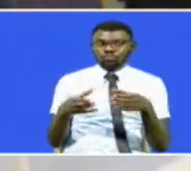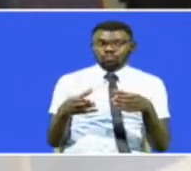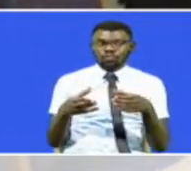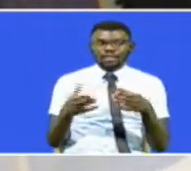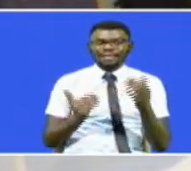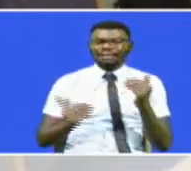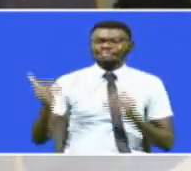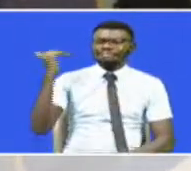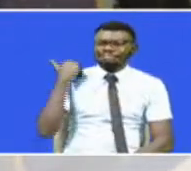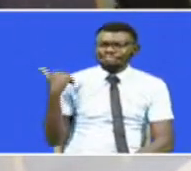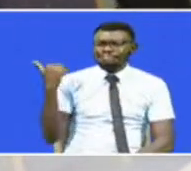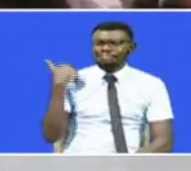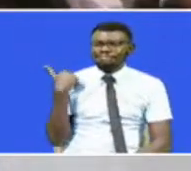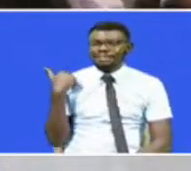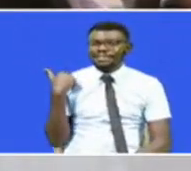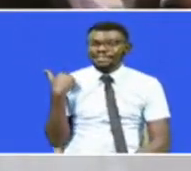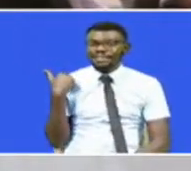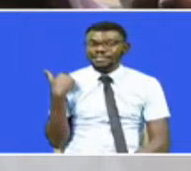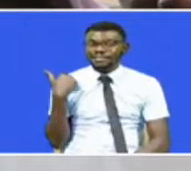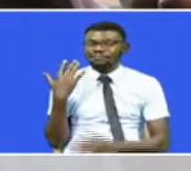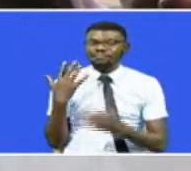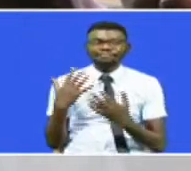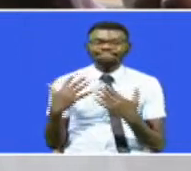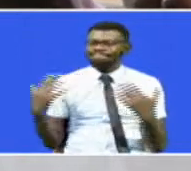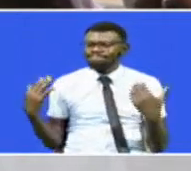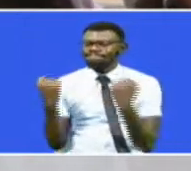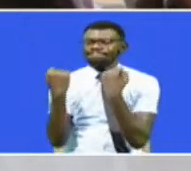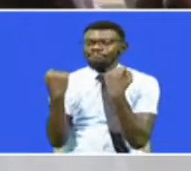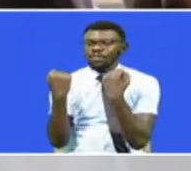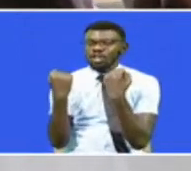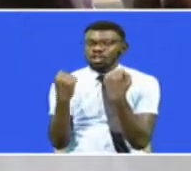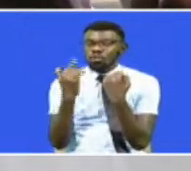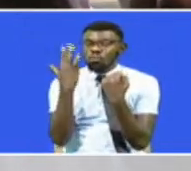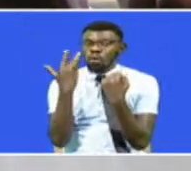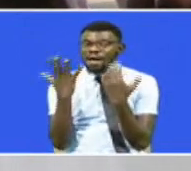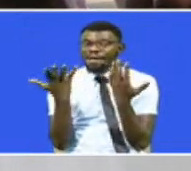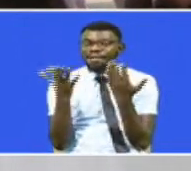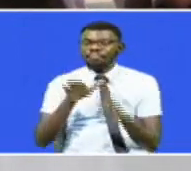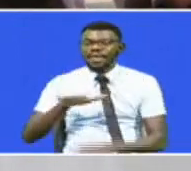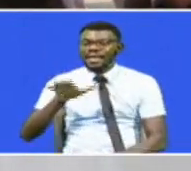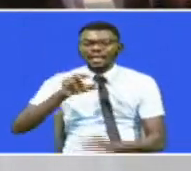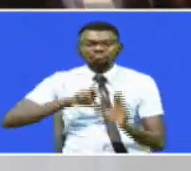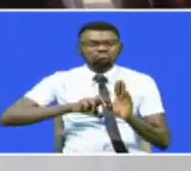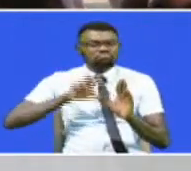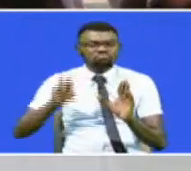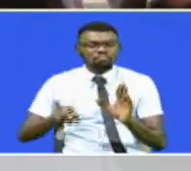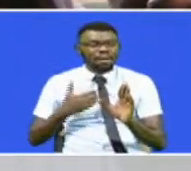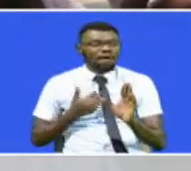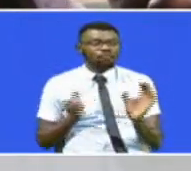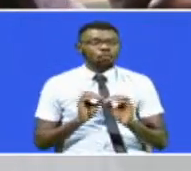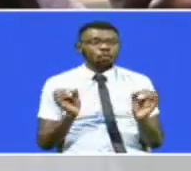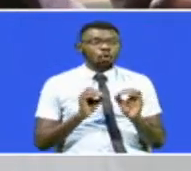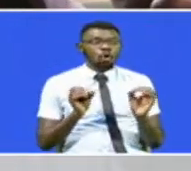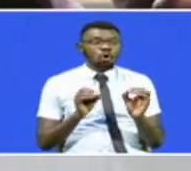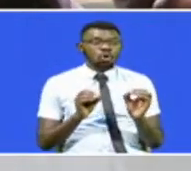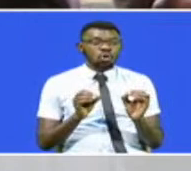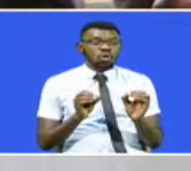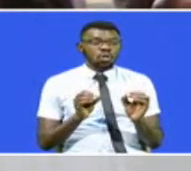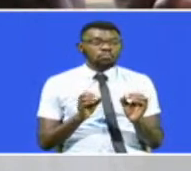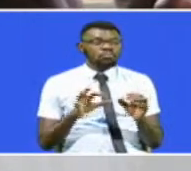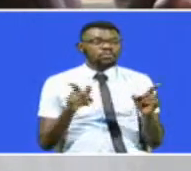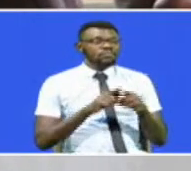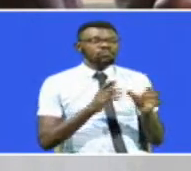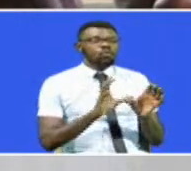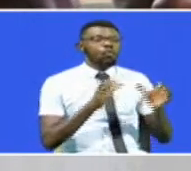they'll be harassed because there's no a drop-off point. And then the askaris or the